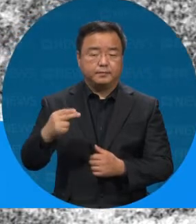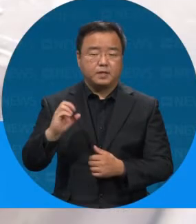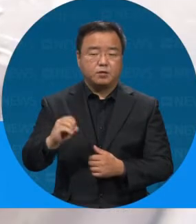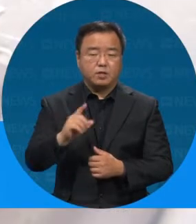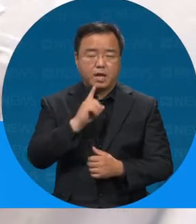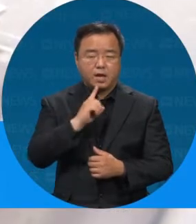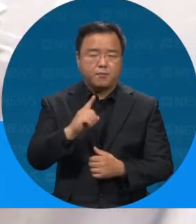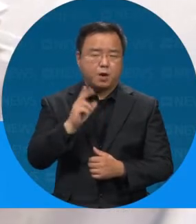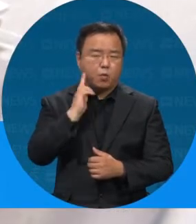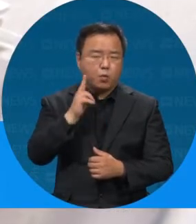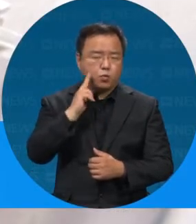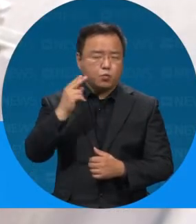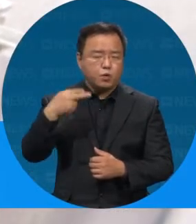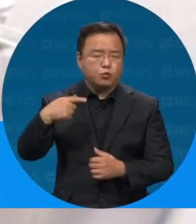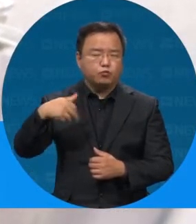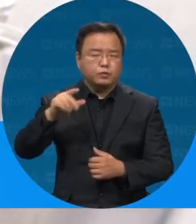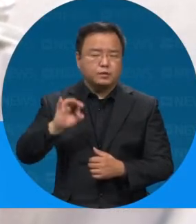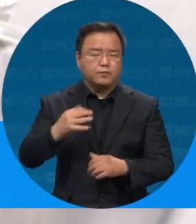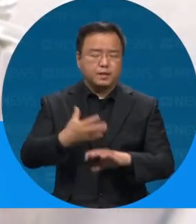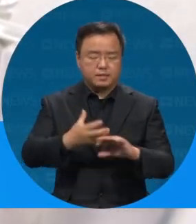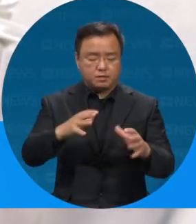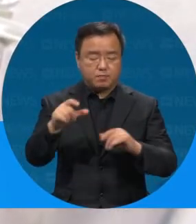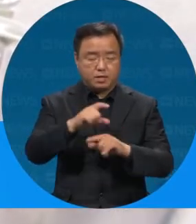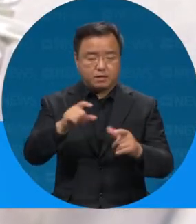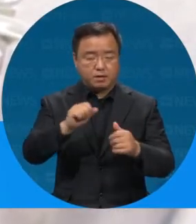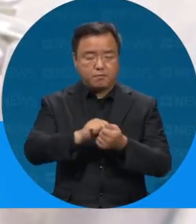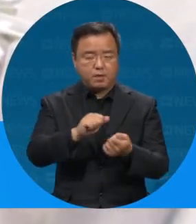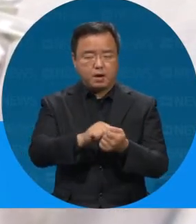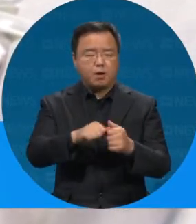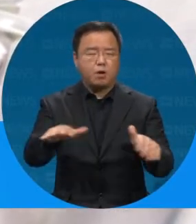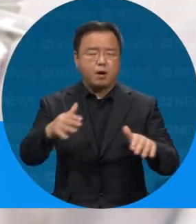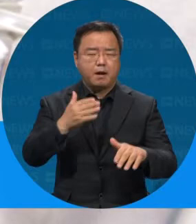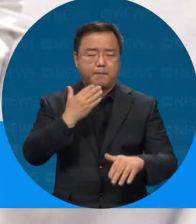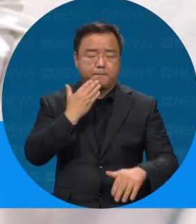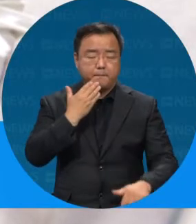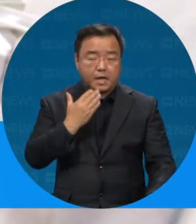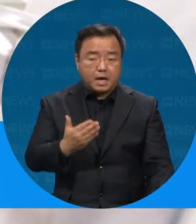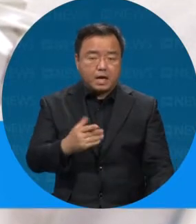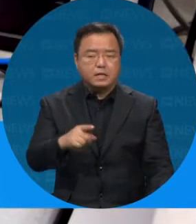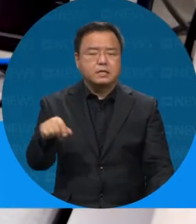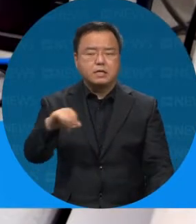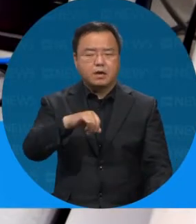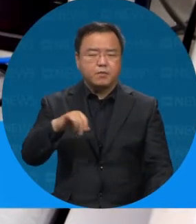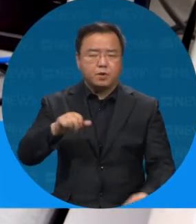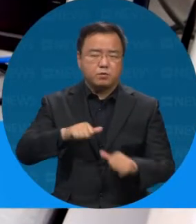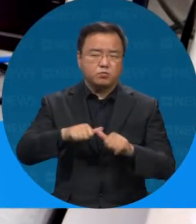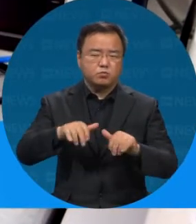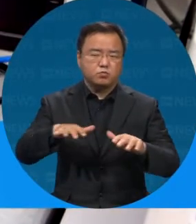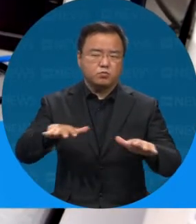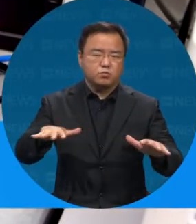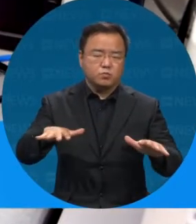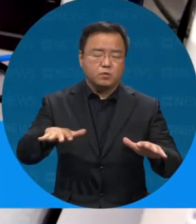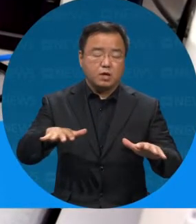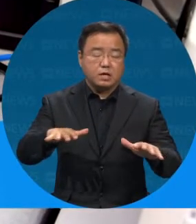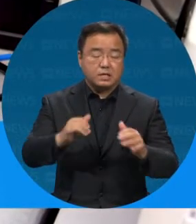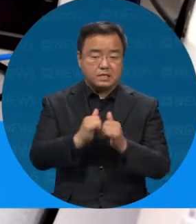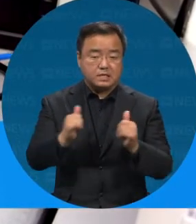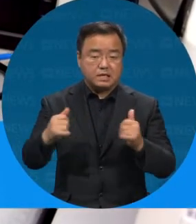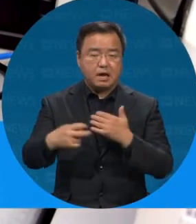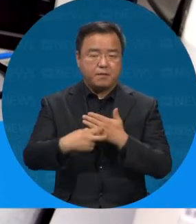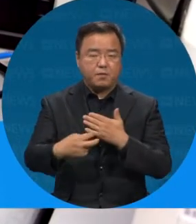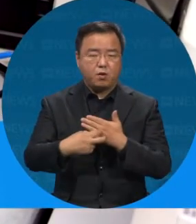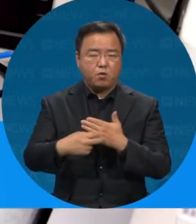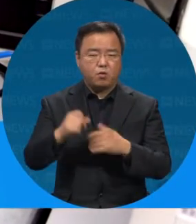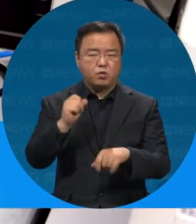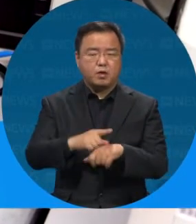WHO는 원숭이 두창이 다른 국가에서 추가로 확산할 가능성이 크다면서 이 바이러스가 널리 확산한 인간 병원체로